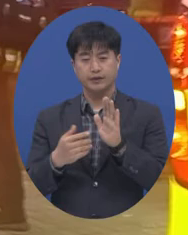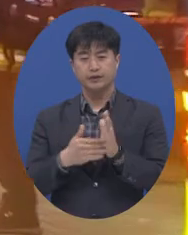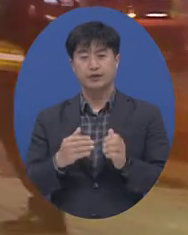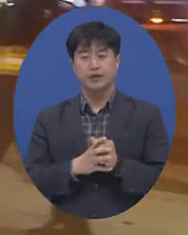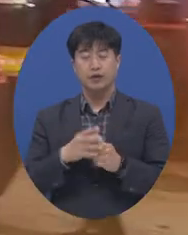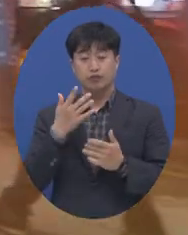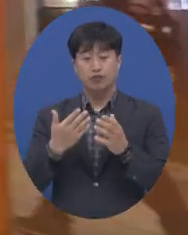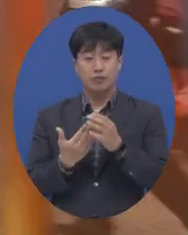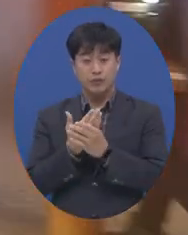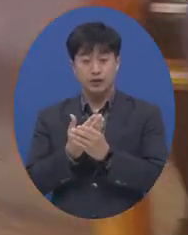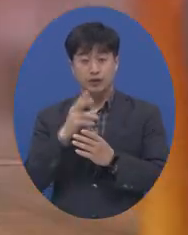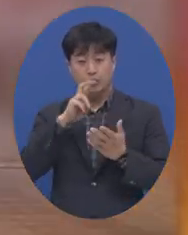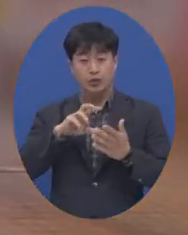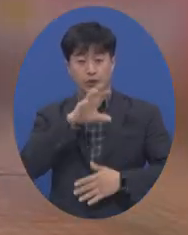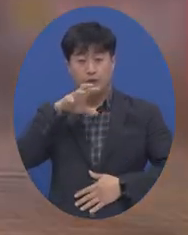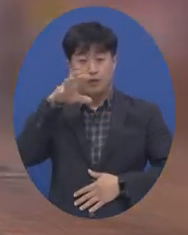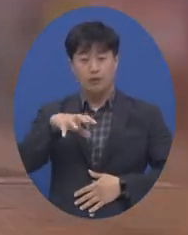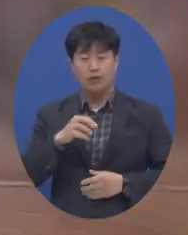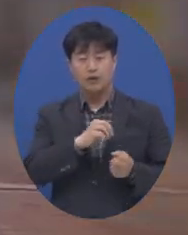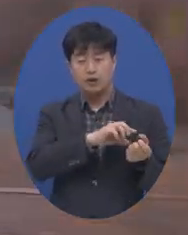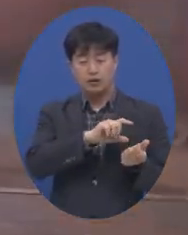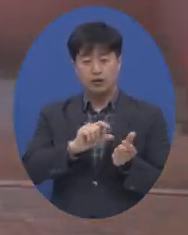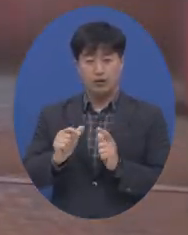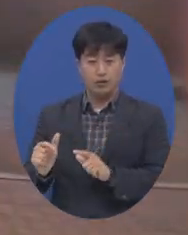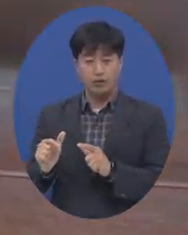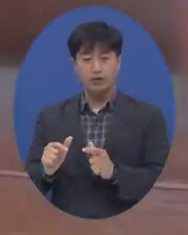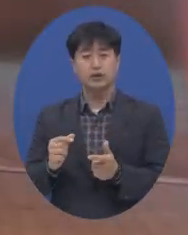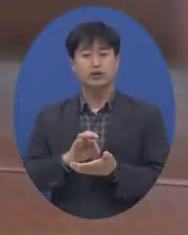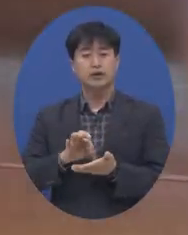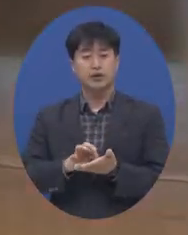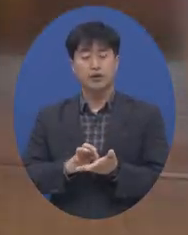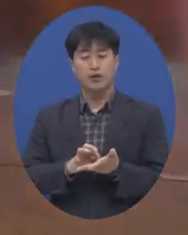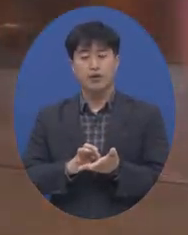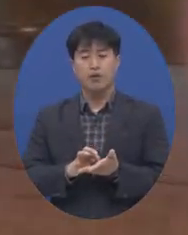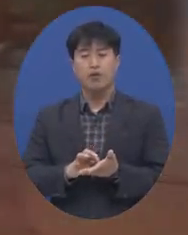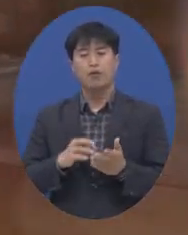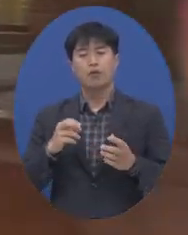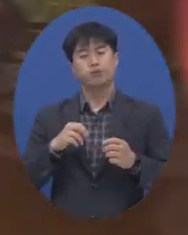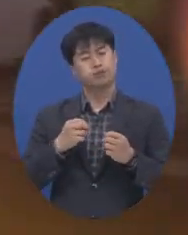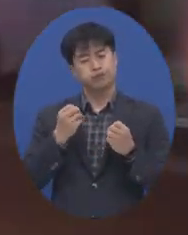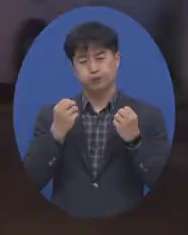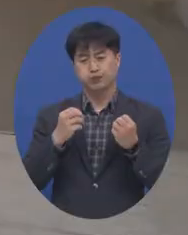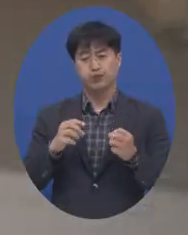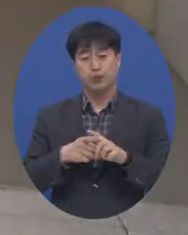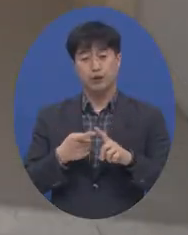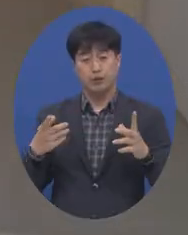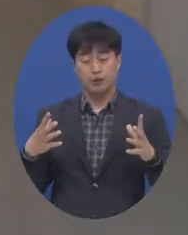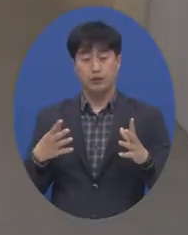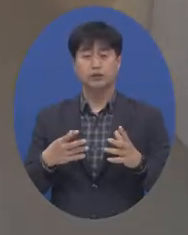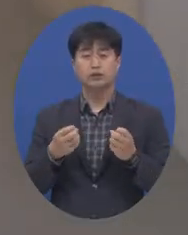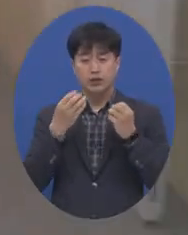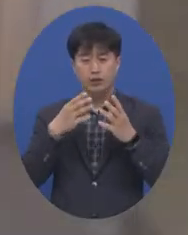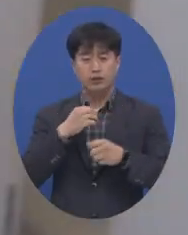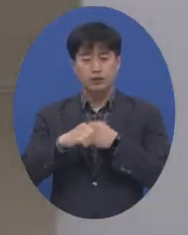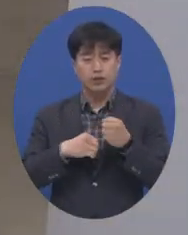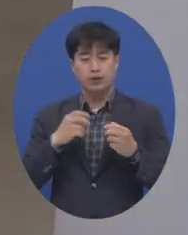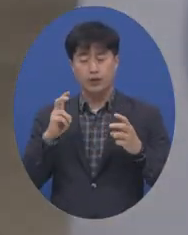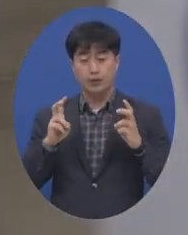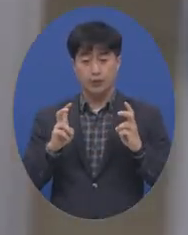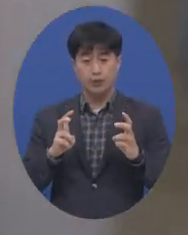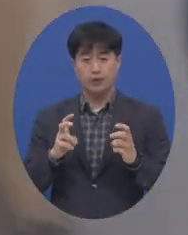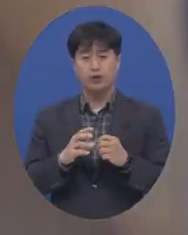화재가 발생한 음악연습실은 다중이용업소법에 적용을 받지 않는 신종자유업종으로 적법한 안전시설을 적용할 수